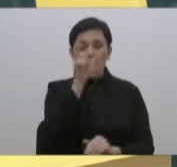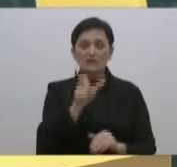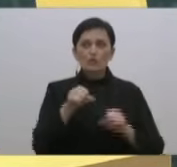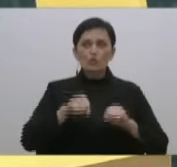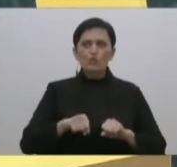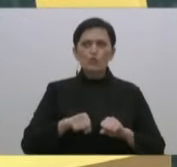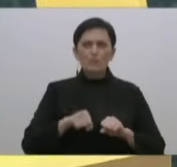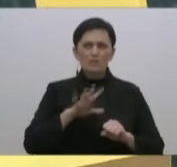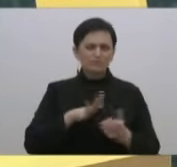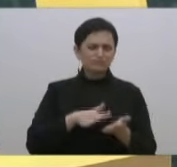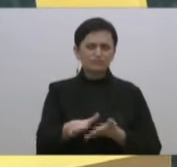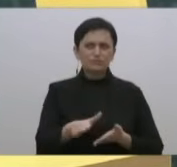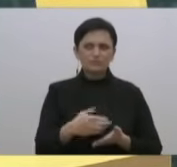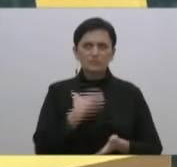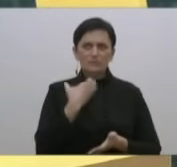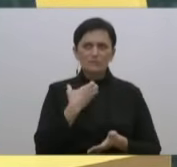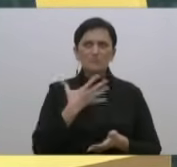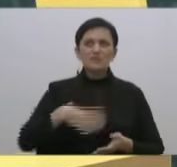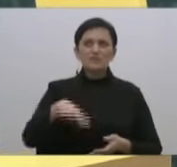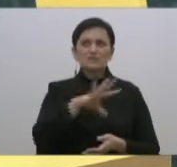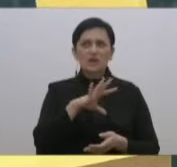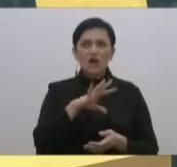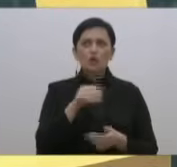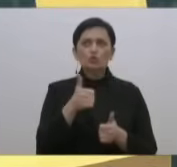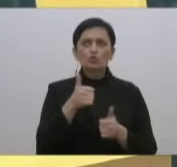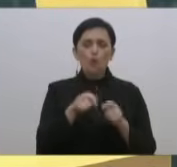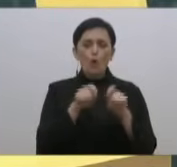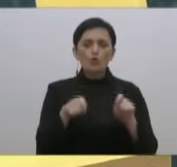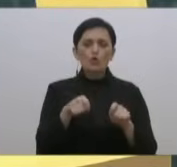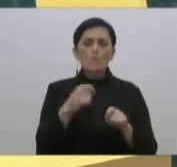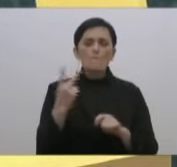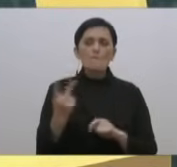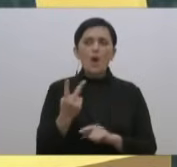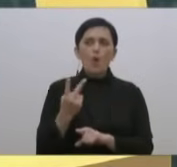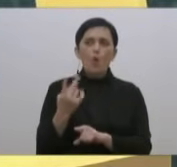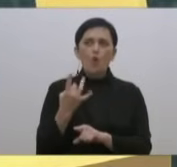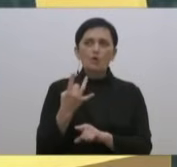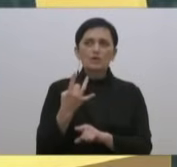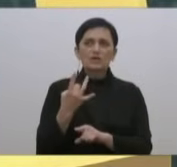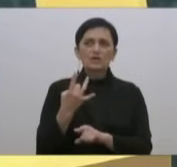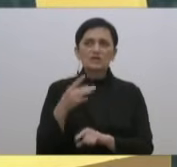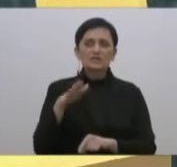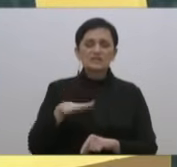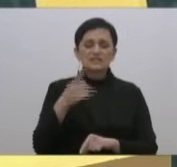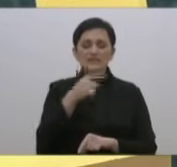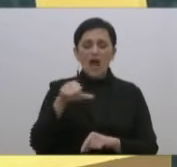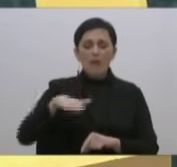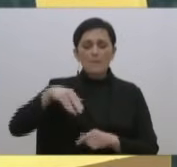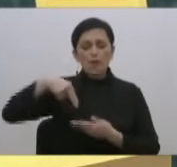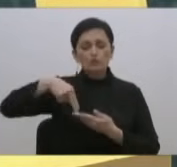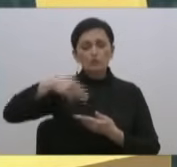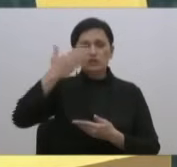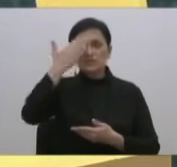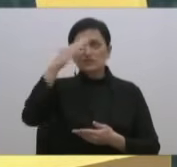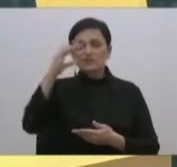ადამიანის უფლებები ფეხგვეშ გათელა. საქართველო ყალიბდებოდა როგორც მეორადი, ცალფეხზე მდგომი,